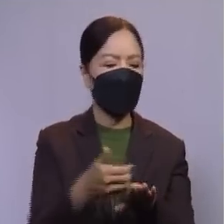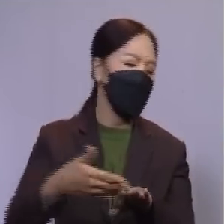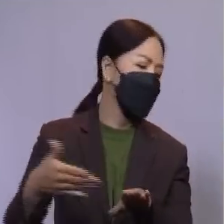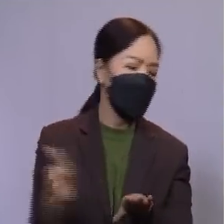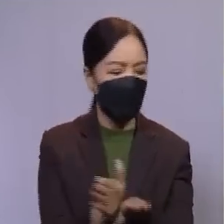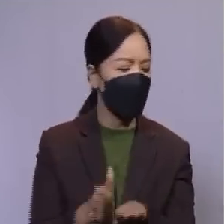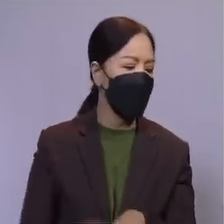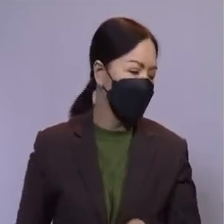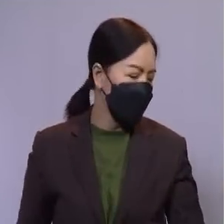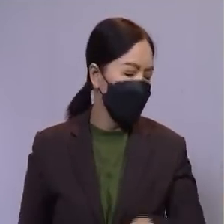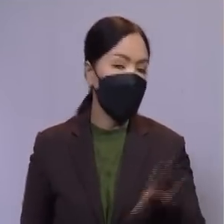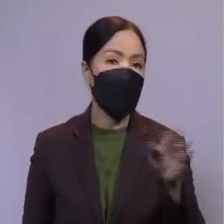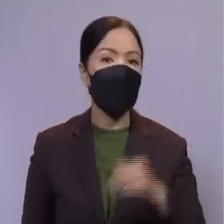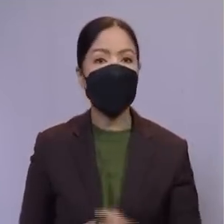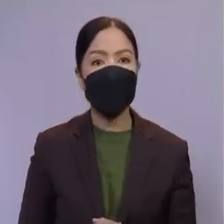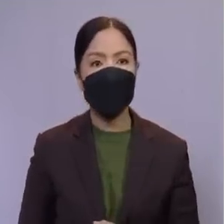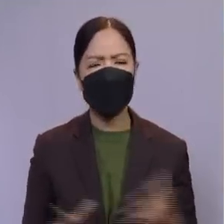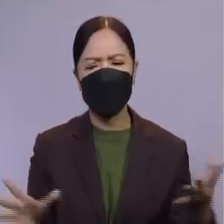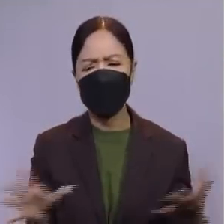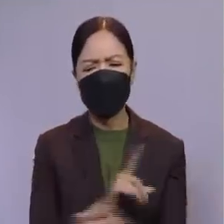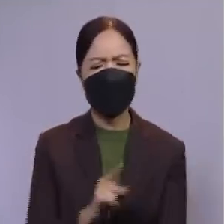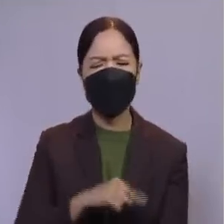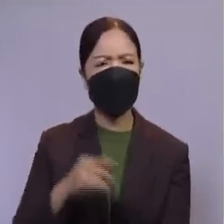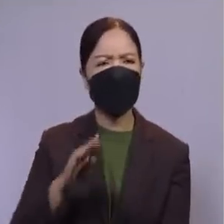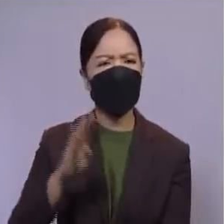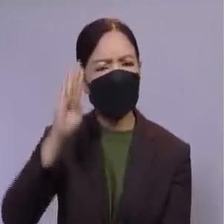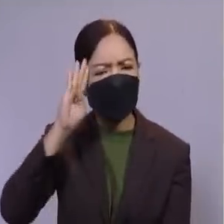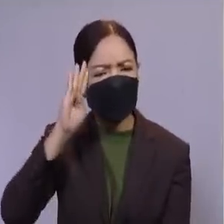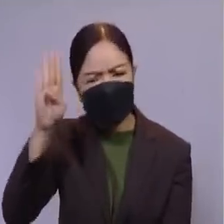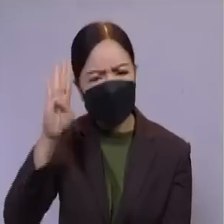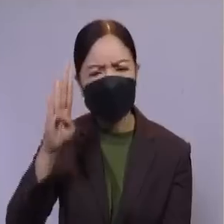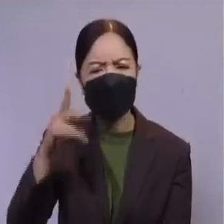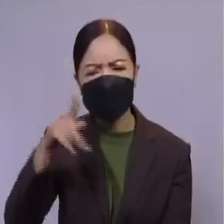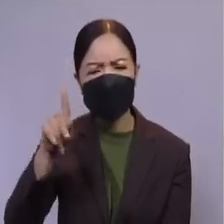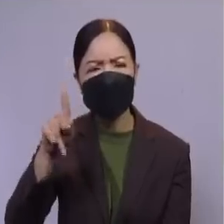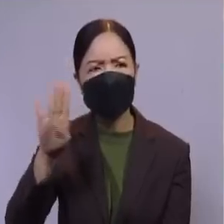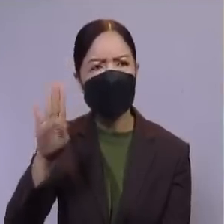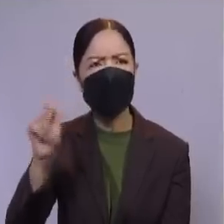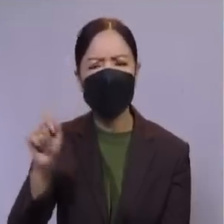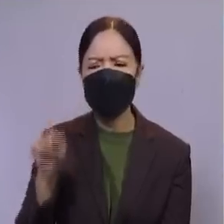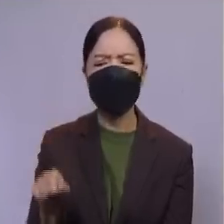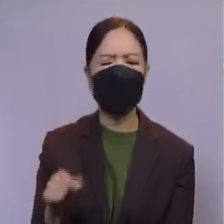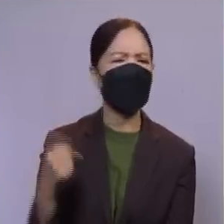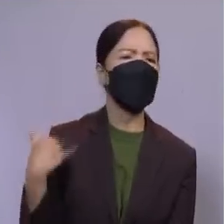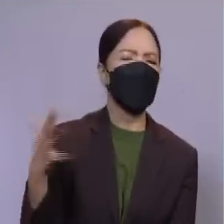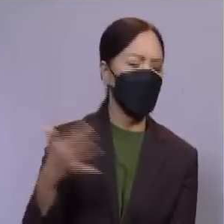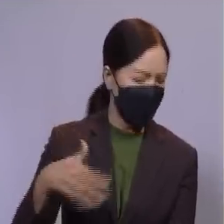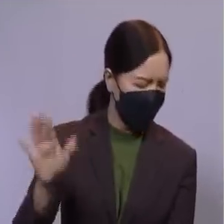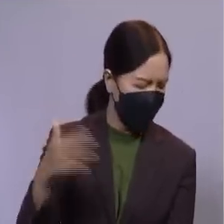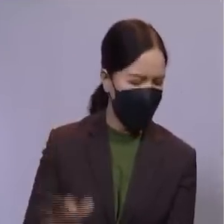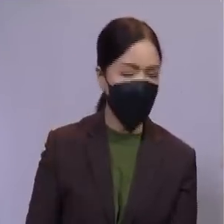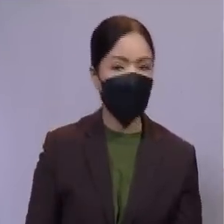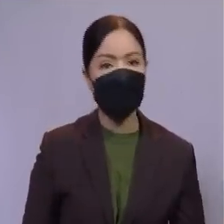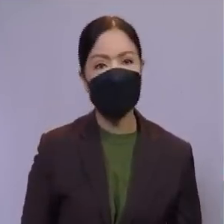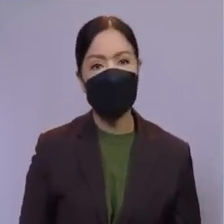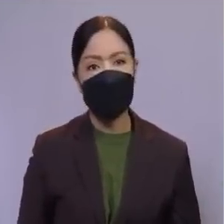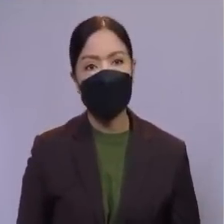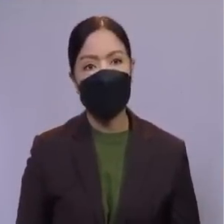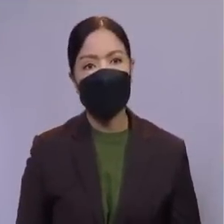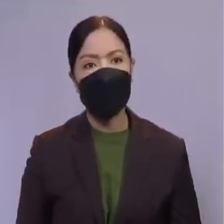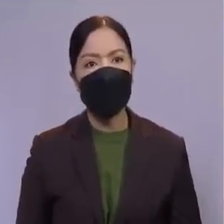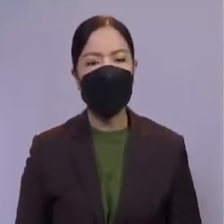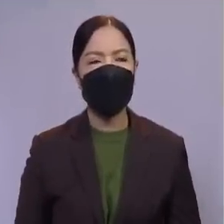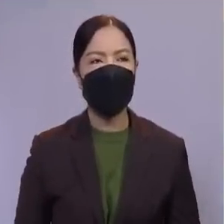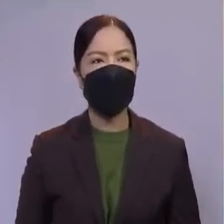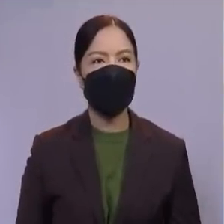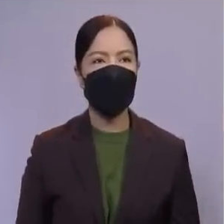นะคะแล้วก็บอกว่าประเพณีบ้าบออย่างนี้ไม่มีแล้วก็โบกมือปัดไล่สื่อมวลชนอีกครั้งหนึ่งคนเดียวดิฉัน